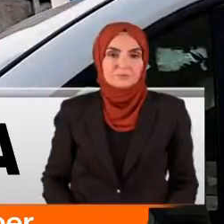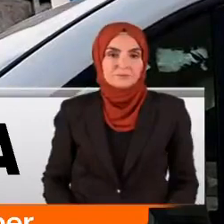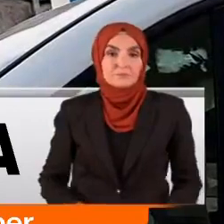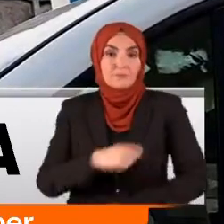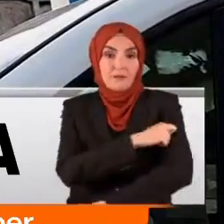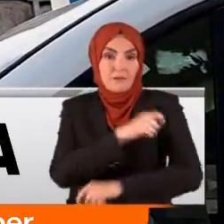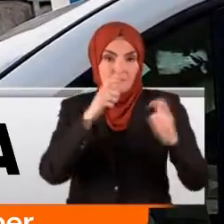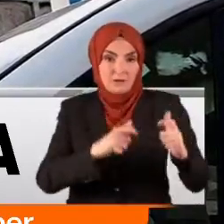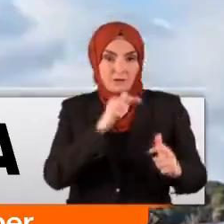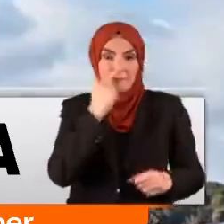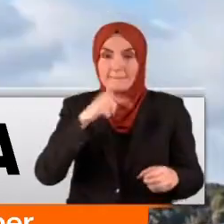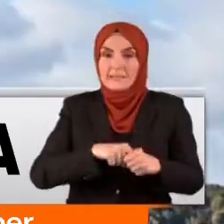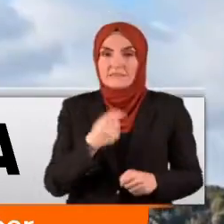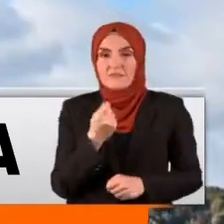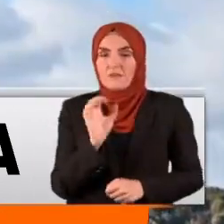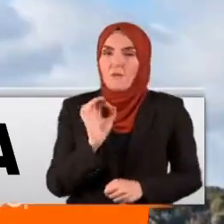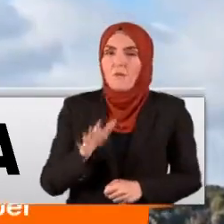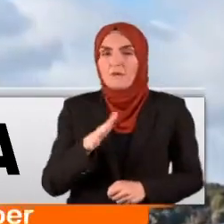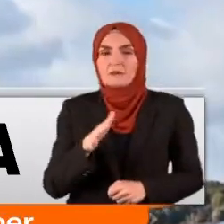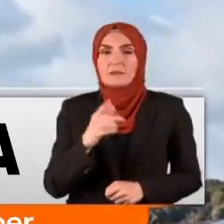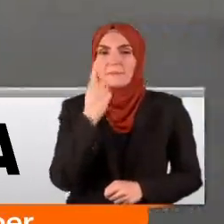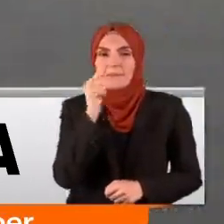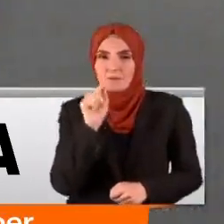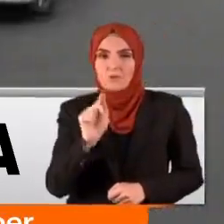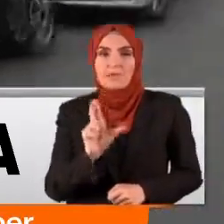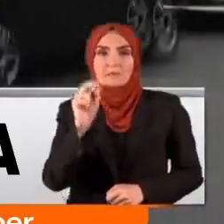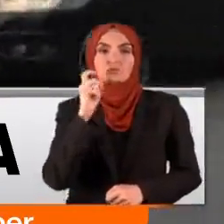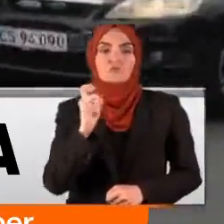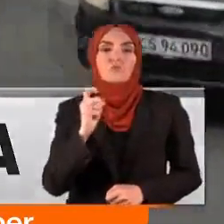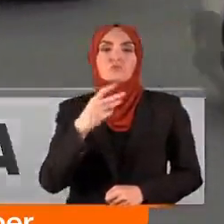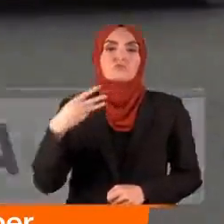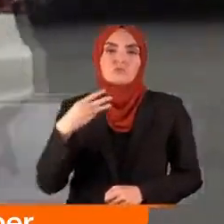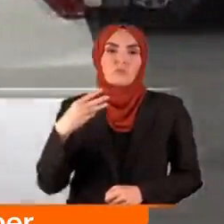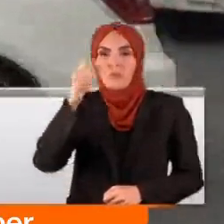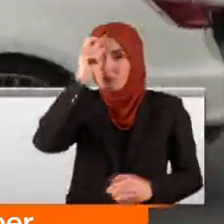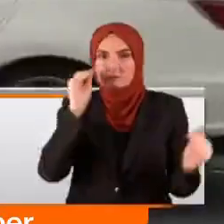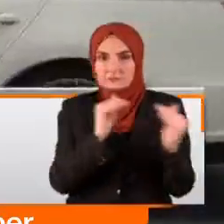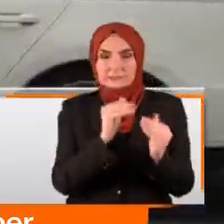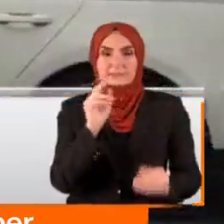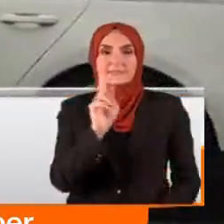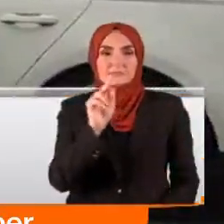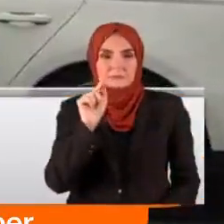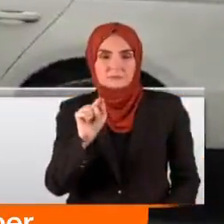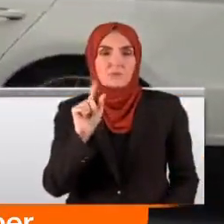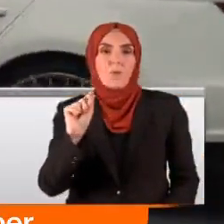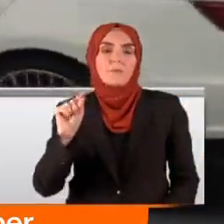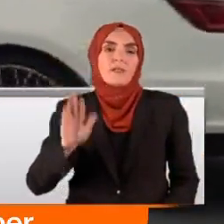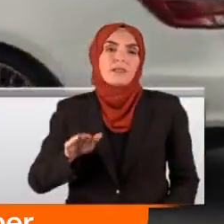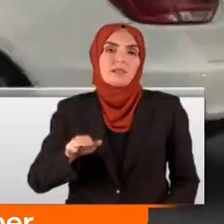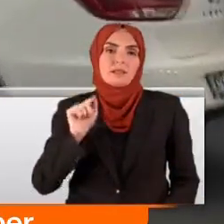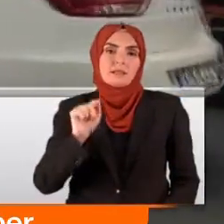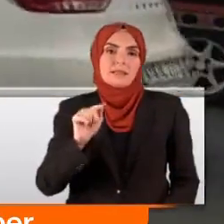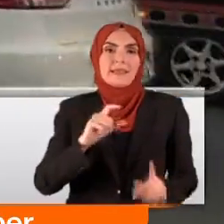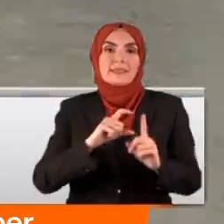Almanya'da benzin fiyatı ortalama 1.79 euro, yani yaklaşık 20,11 lira. Dresden kentine 50